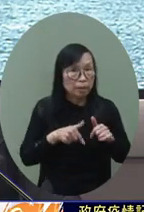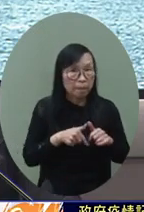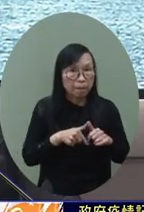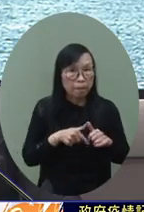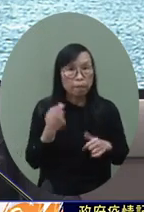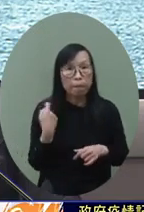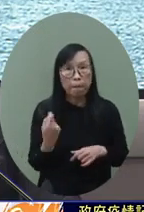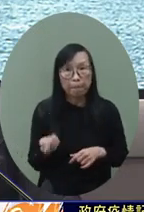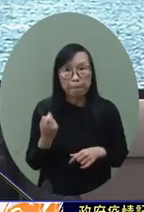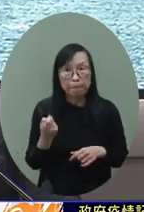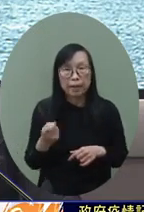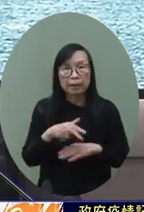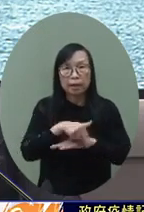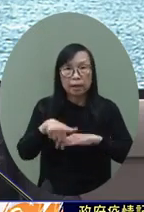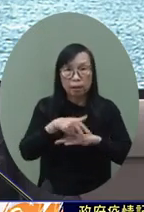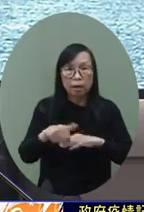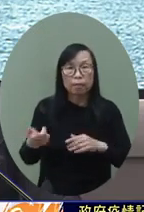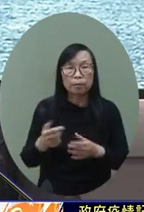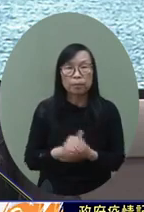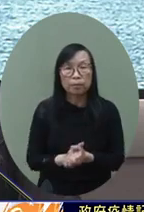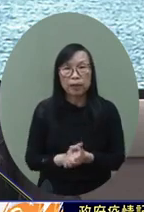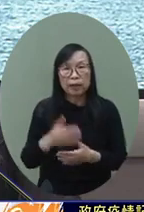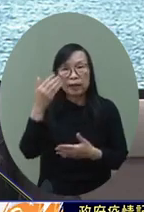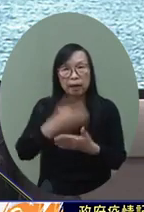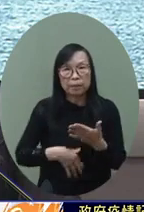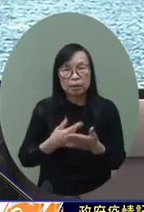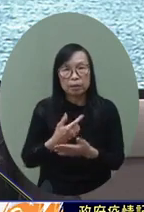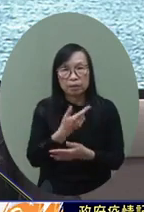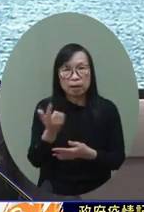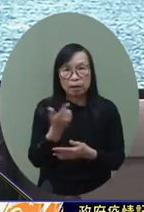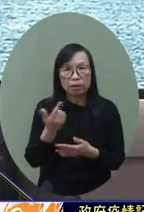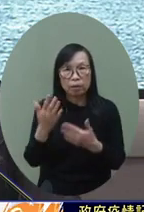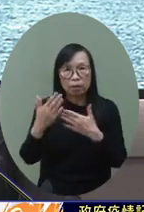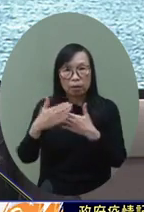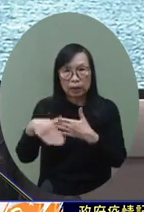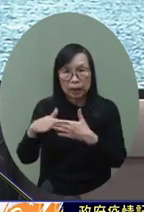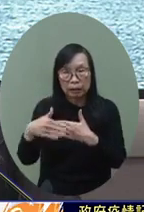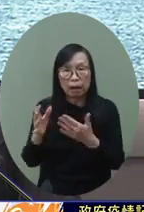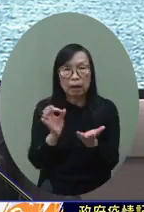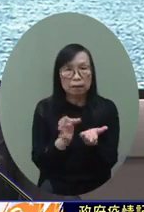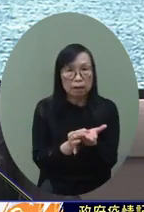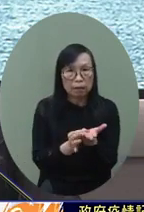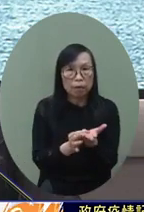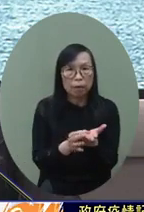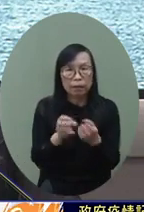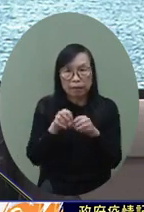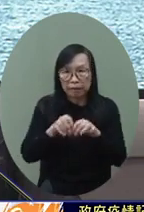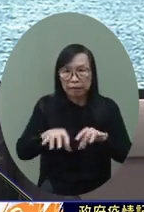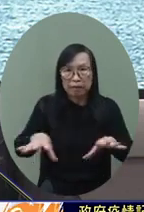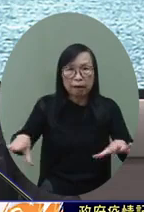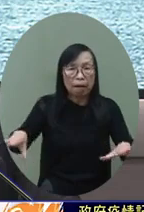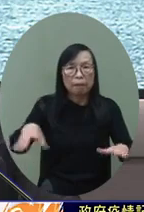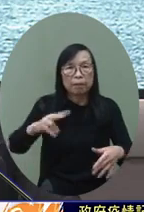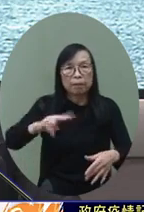會方便統籌同埋減少，即係如果太多其他嘅地方或者太散咧，引起嘅混亂